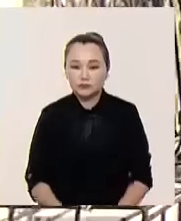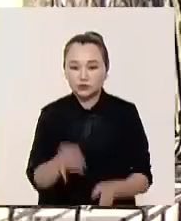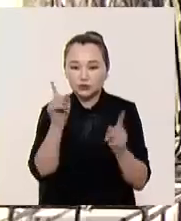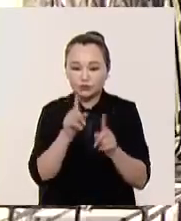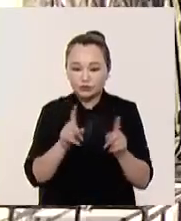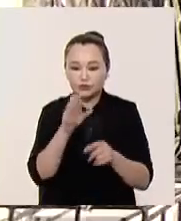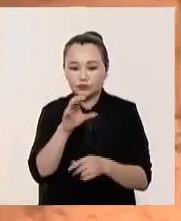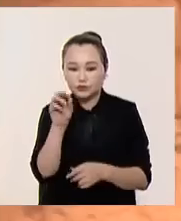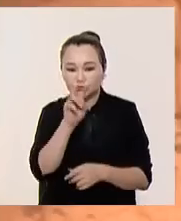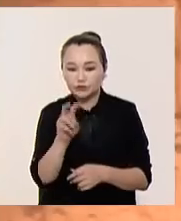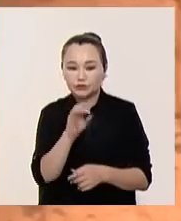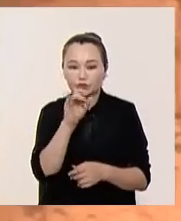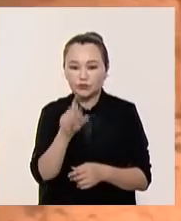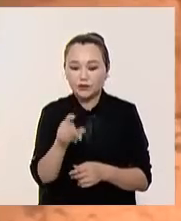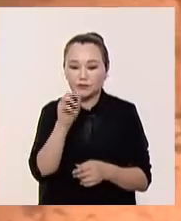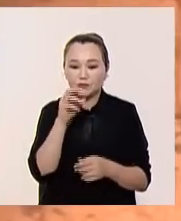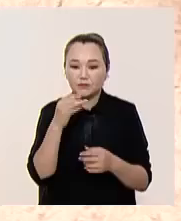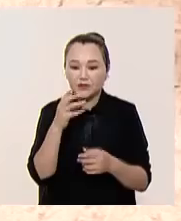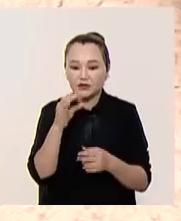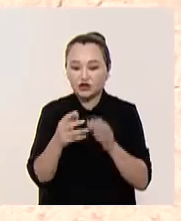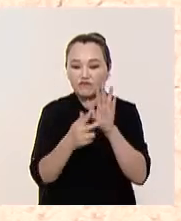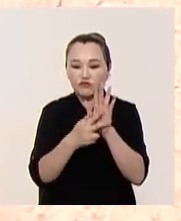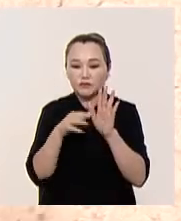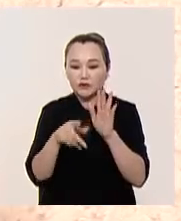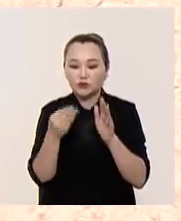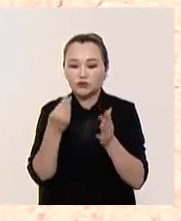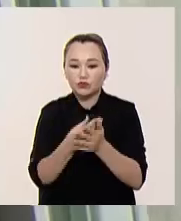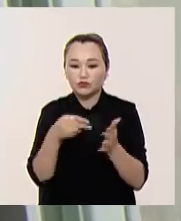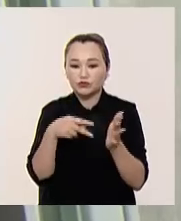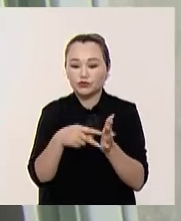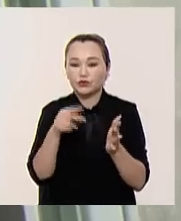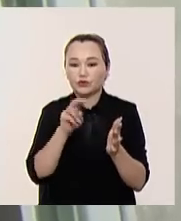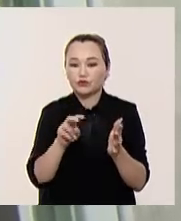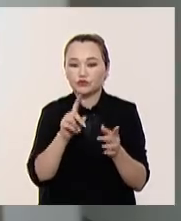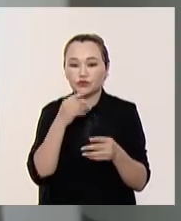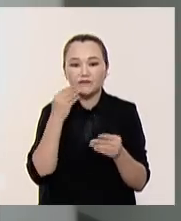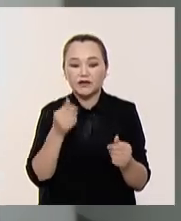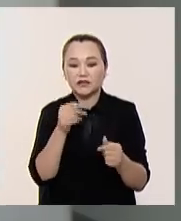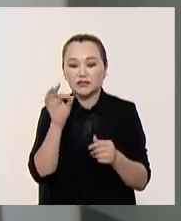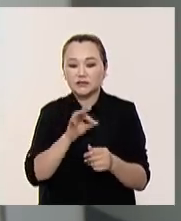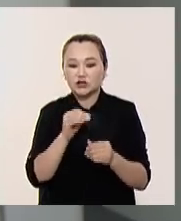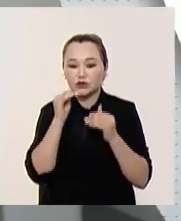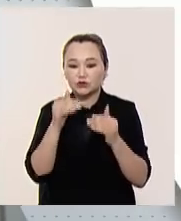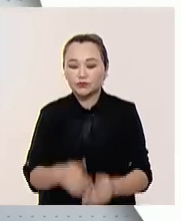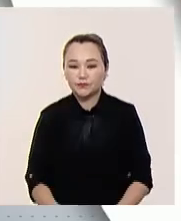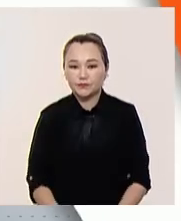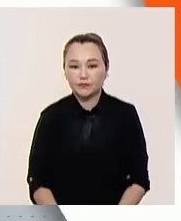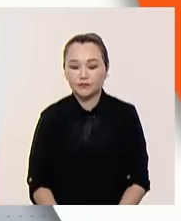Что с курсом? Рубль на бирже достиг почти 8 тенге. Насколько стал дороже доллар? Что повлияло на резкий скачок?